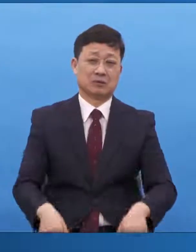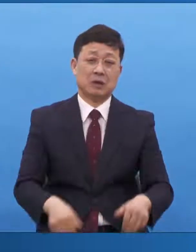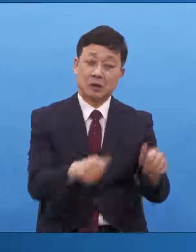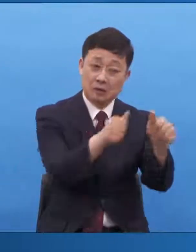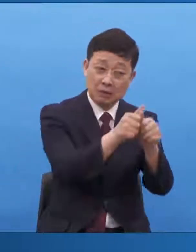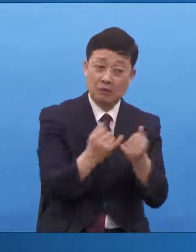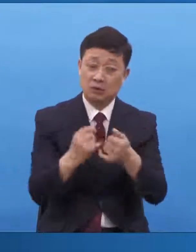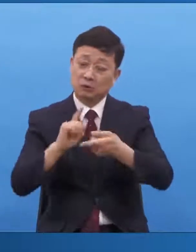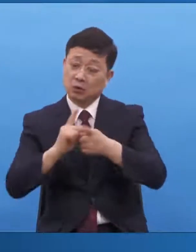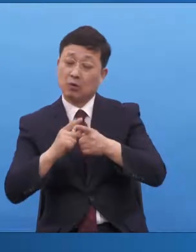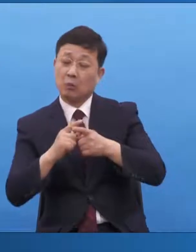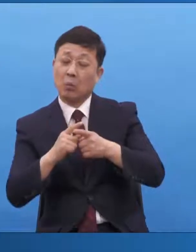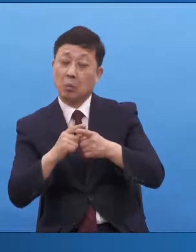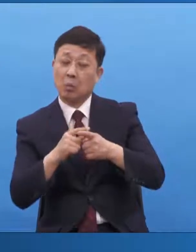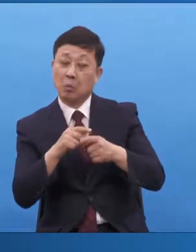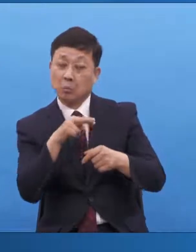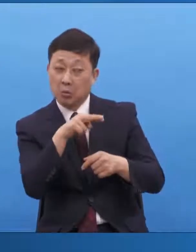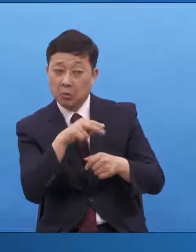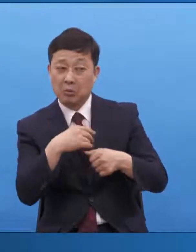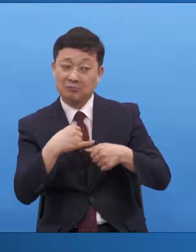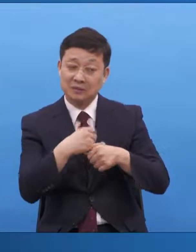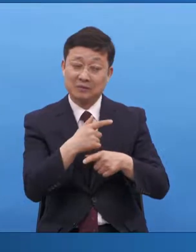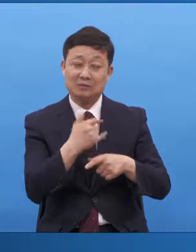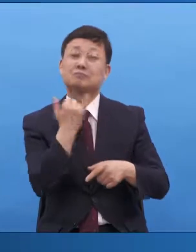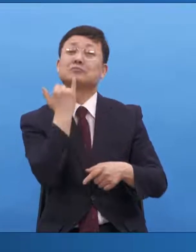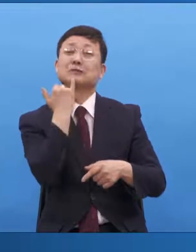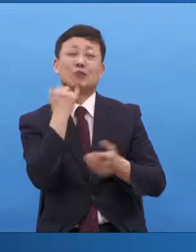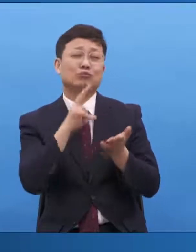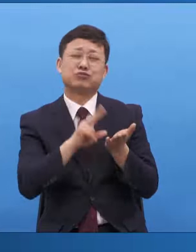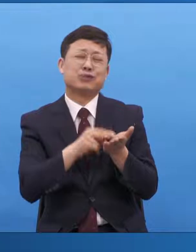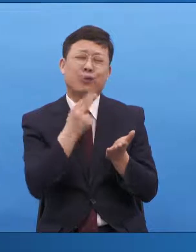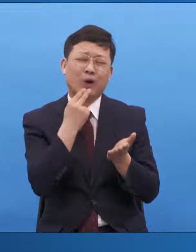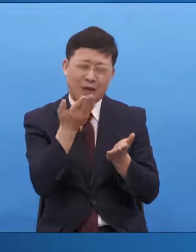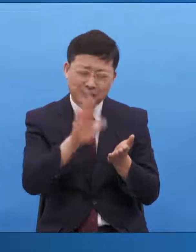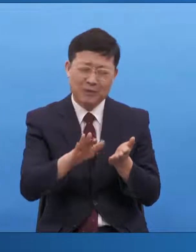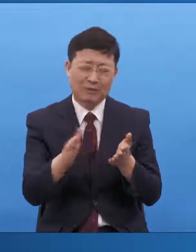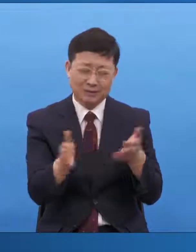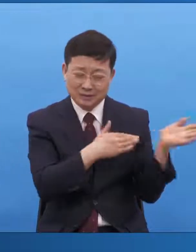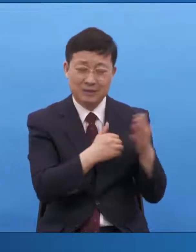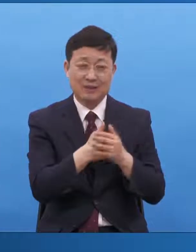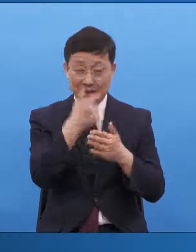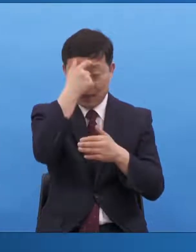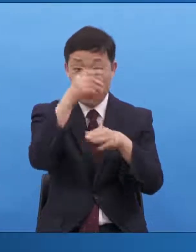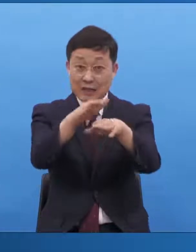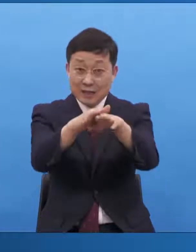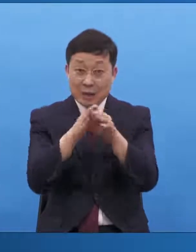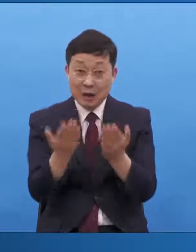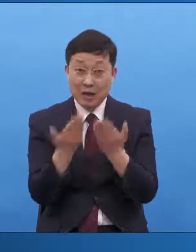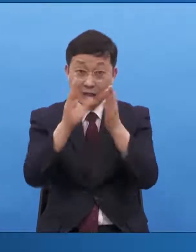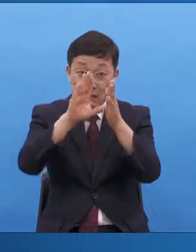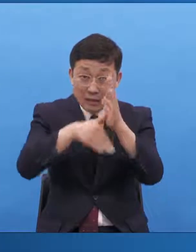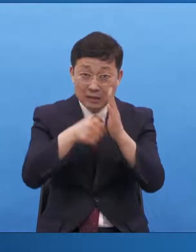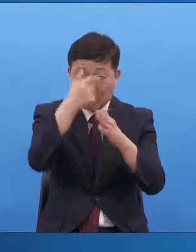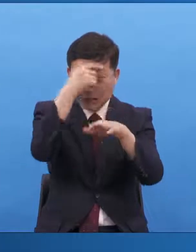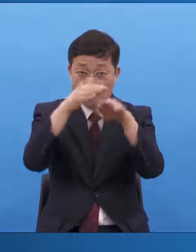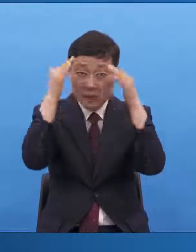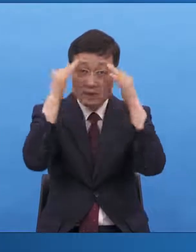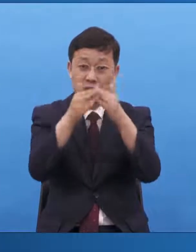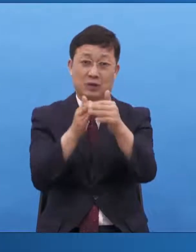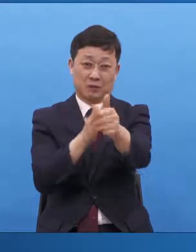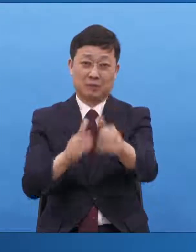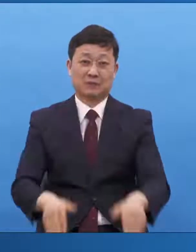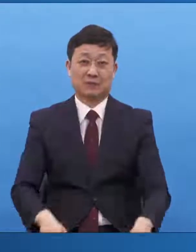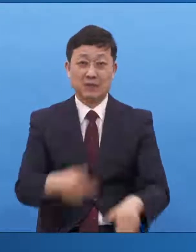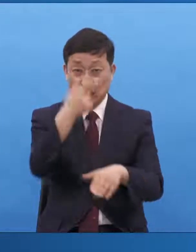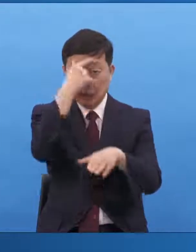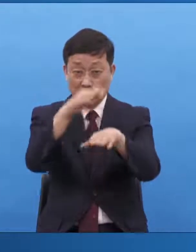거는 예배 드릴 때는 예배 똑바로 드리라 이 말이야. But what I am saying is that when you are worshiping, at least that time properly worship. 그러면 이 역사에 나요.